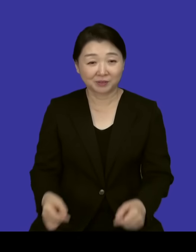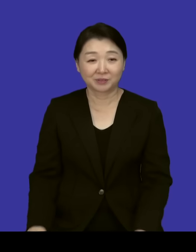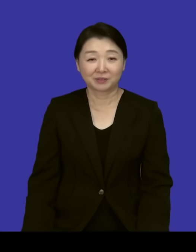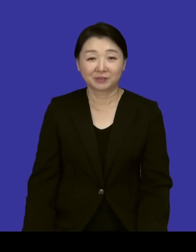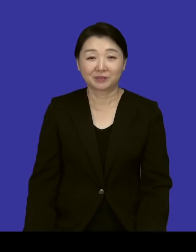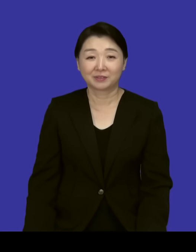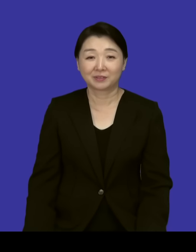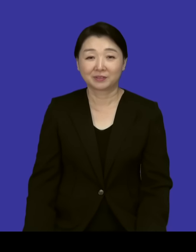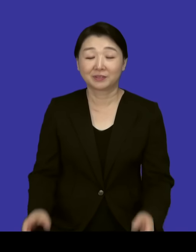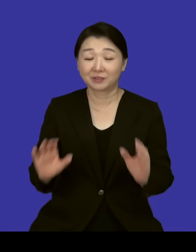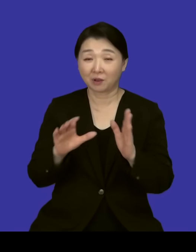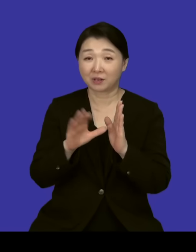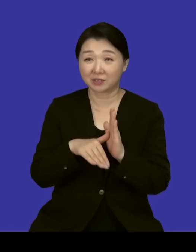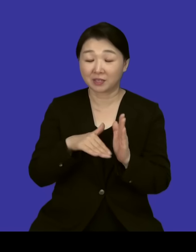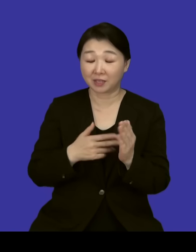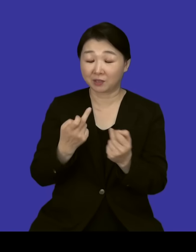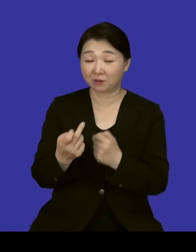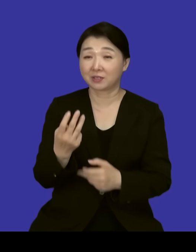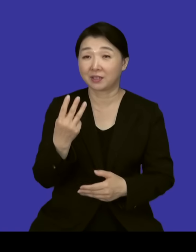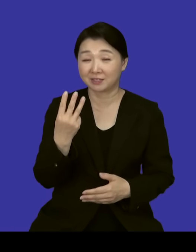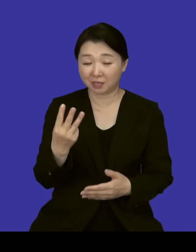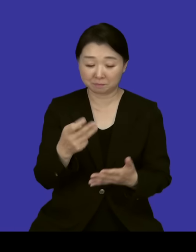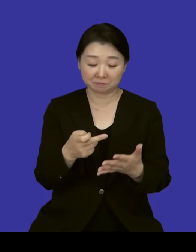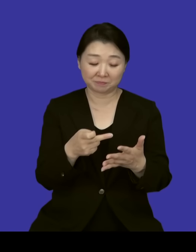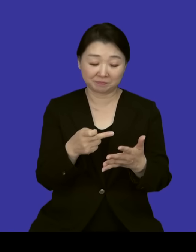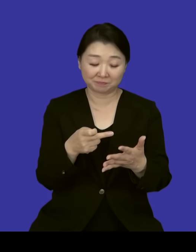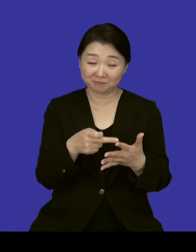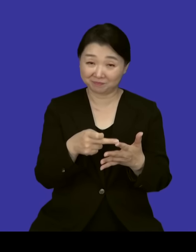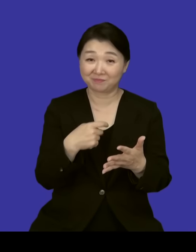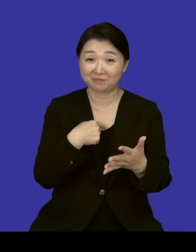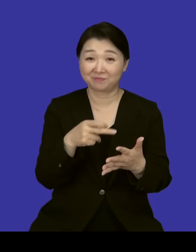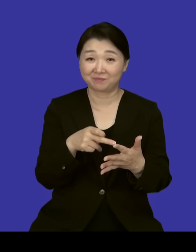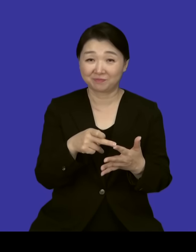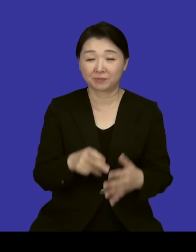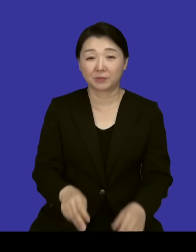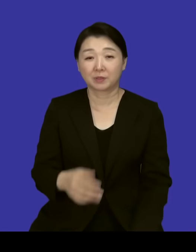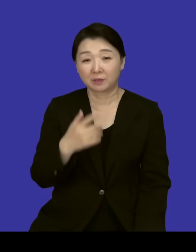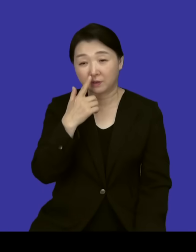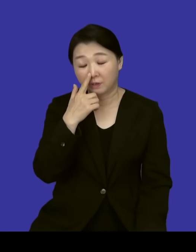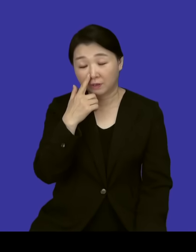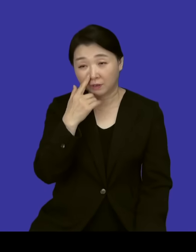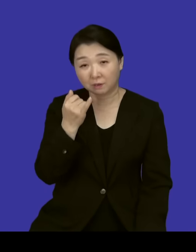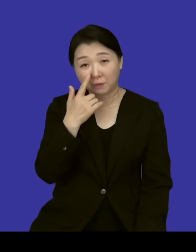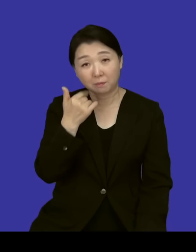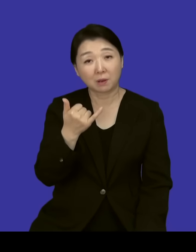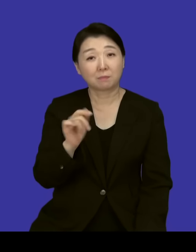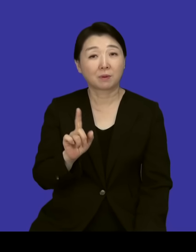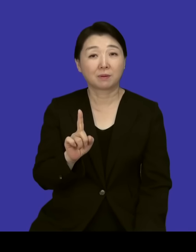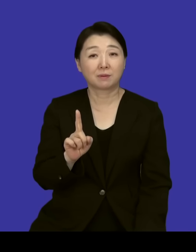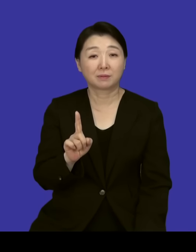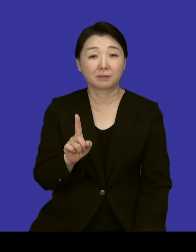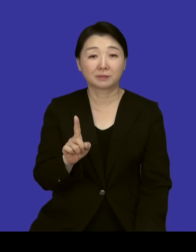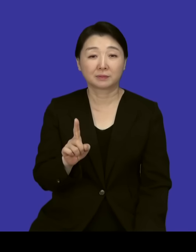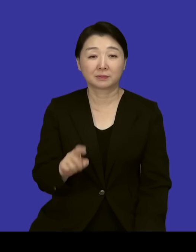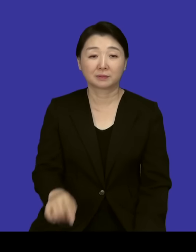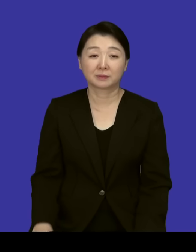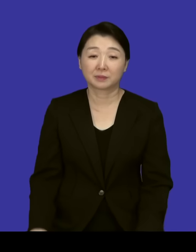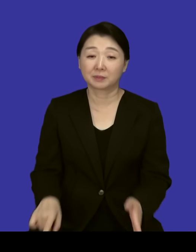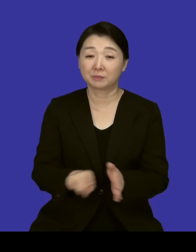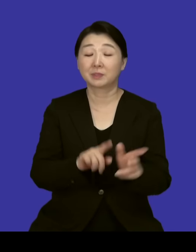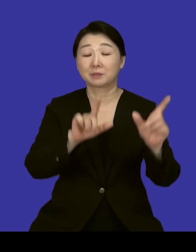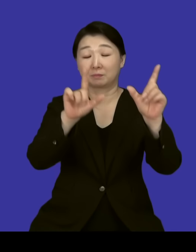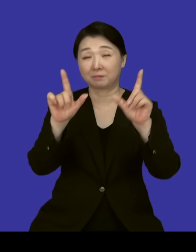때 네. 제가 삼형제의 둘째인데요. 네. 희한하게 아버지 어머니가 지금도 그